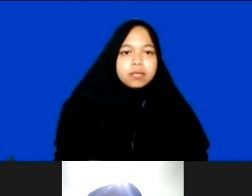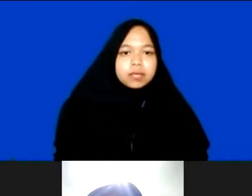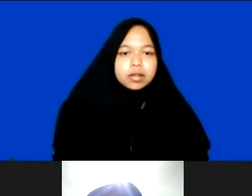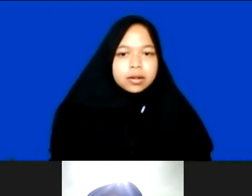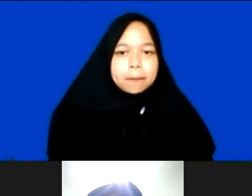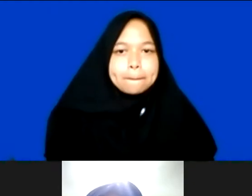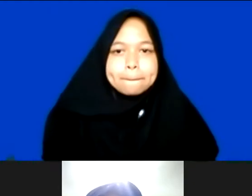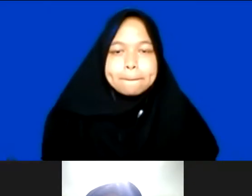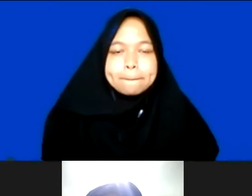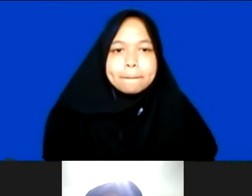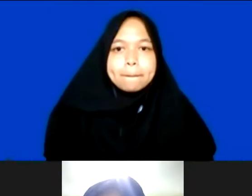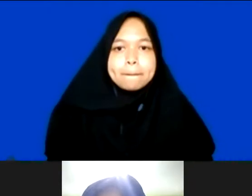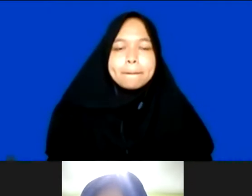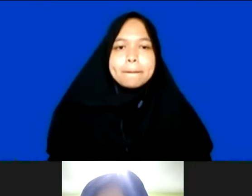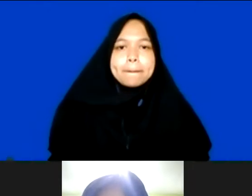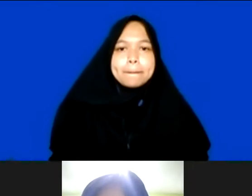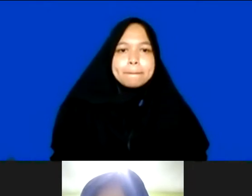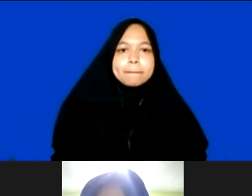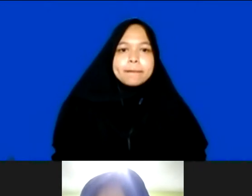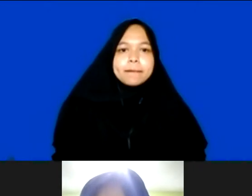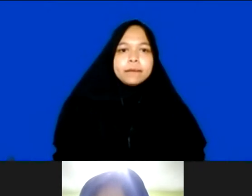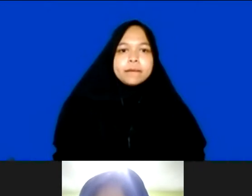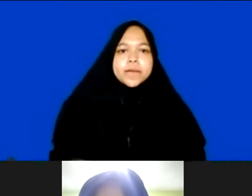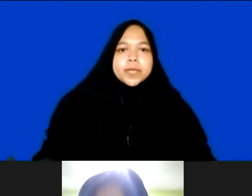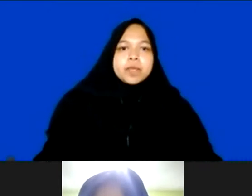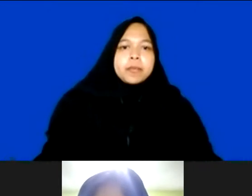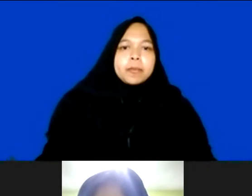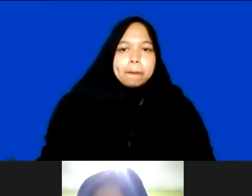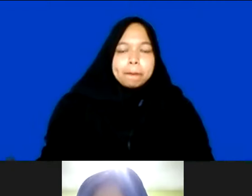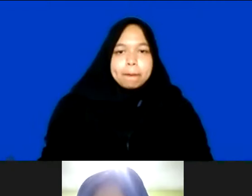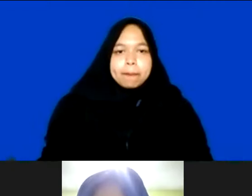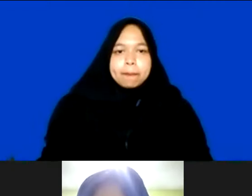membangun cerita brand-nya, nanti jualannya bisa di Tokopedia,